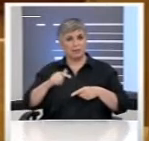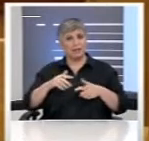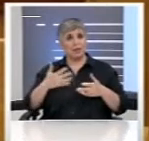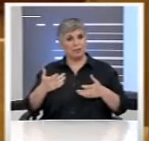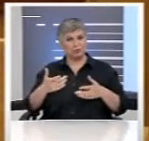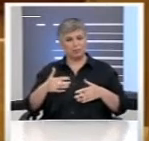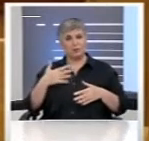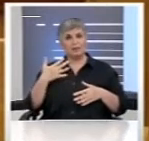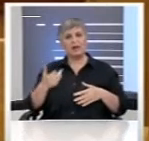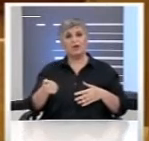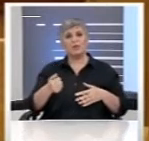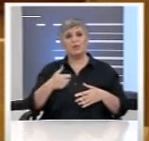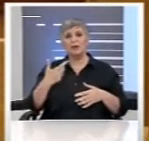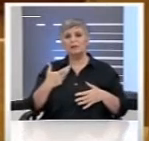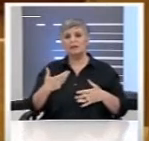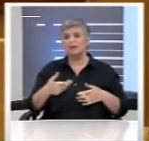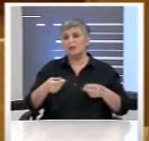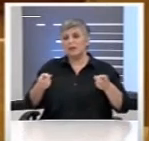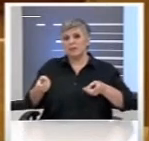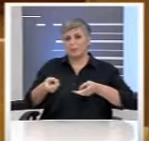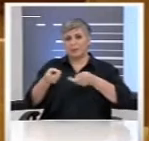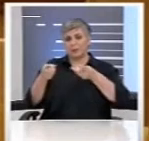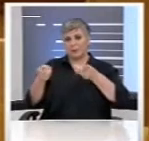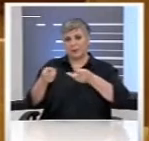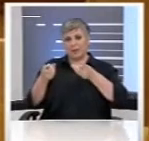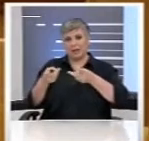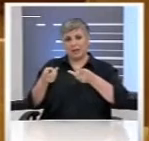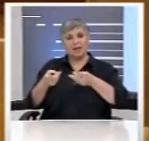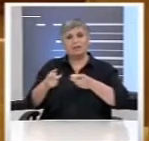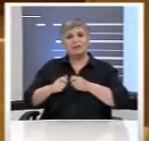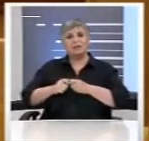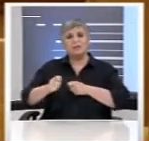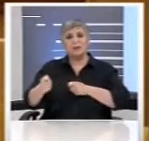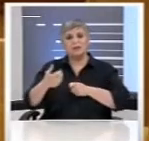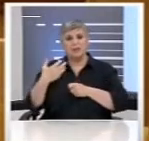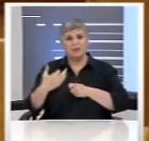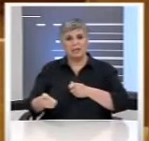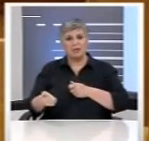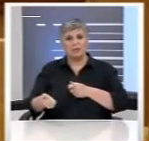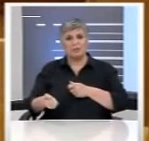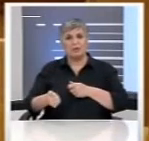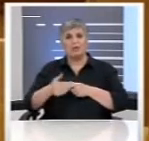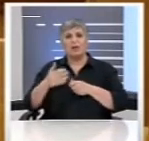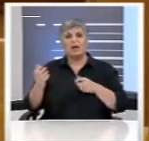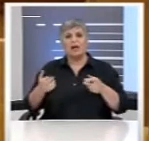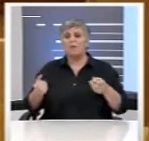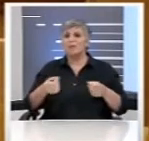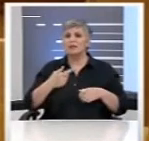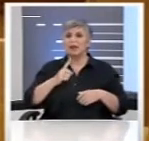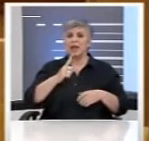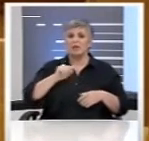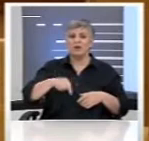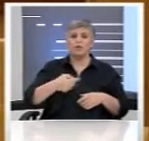προσαρμογής των μέτρων ελάφρυνσης στο ενδεχόμενο αποκλίσεων του ρυθμού μεγέθυνσης από το βασικό σενάριο του 1,25. Αν